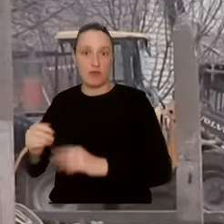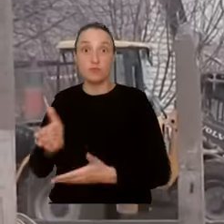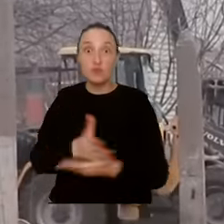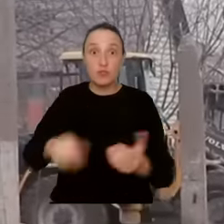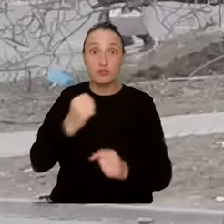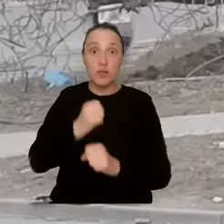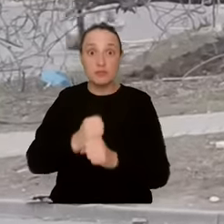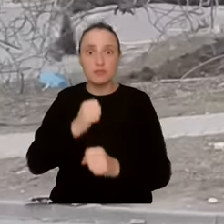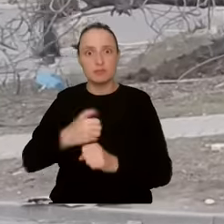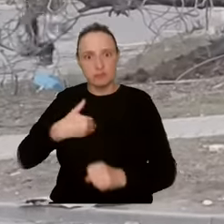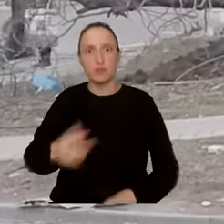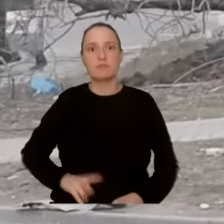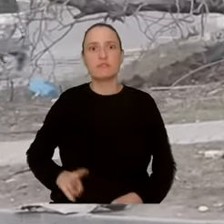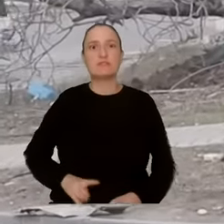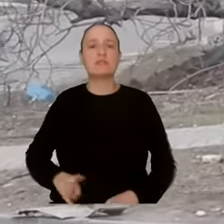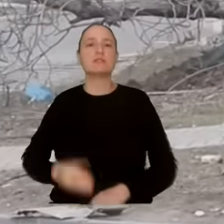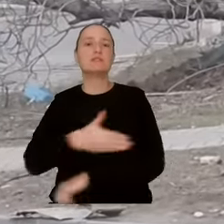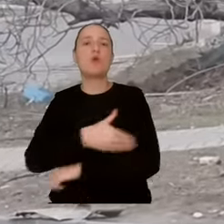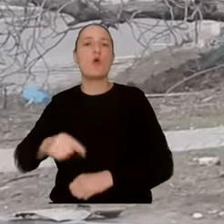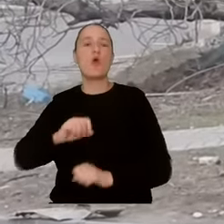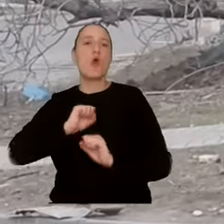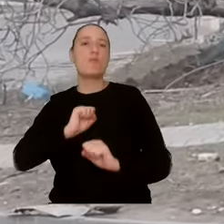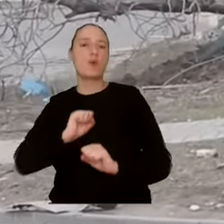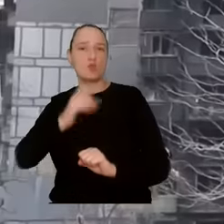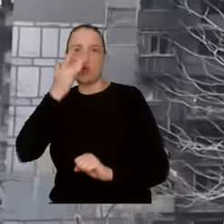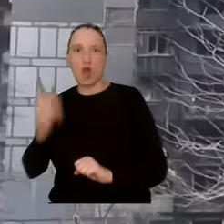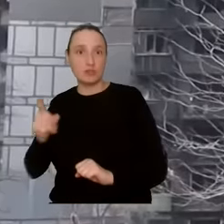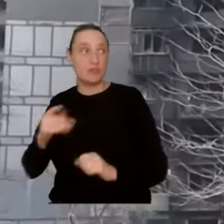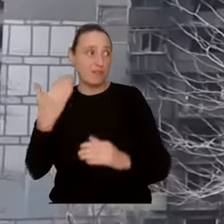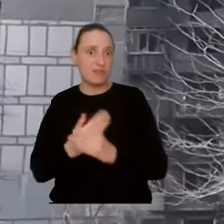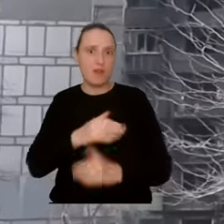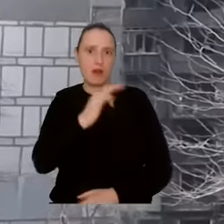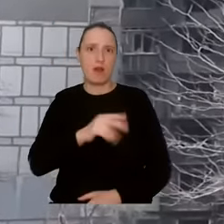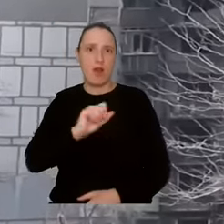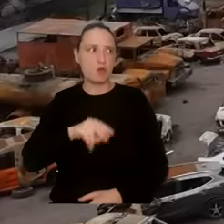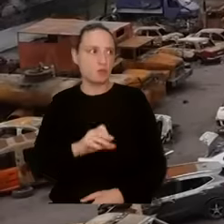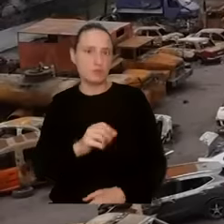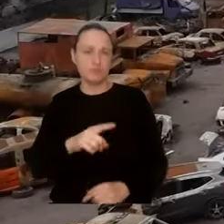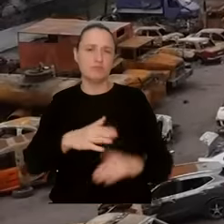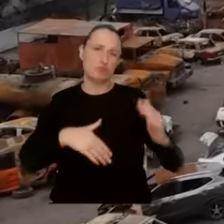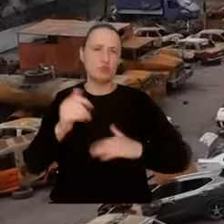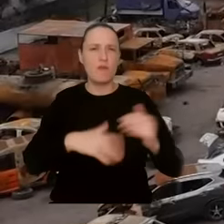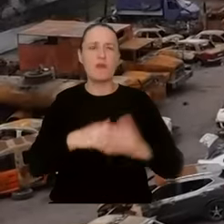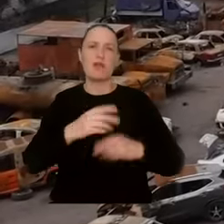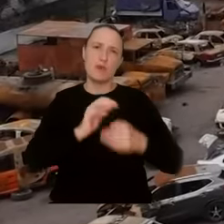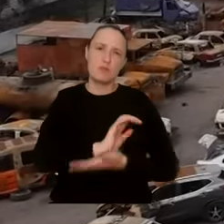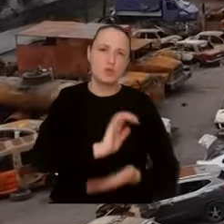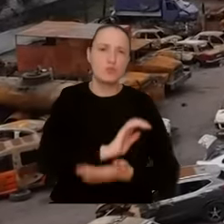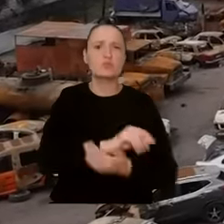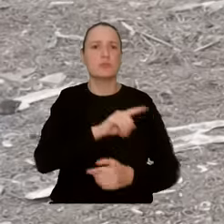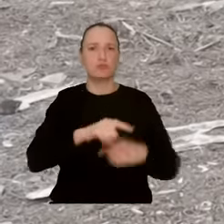tzw. Ministerstwa Obrony Federacji Rosyjskiej przez m.in. firmę Knauf, produkującą materiały budowlane i WKB Systems